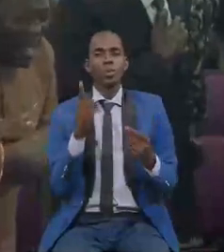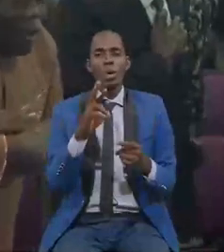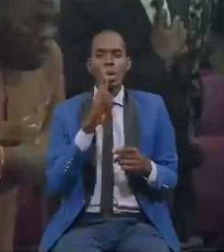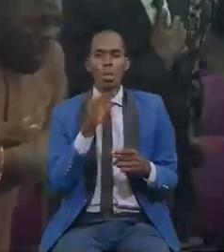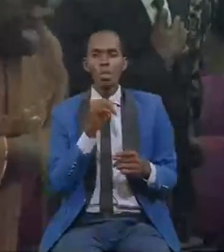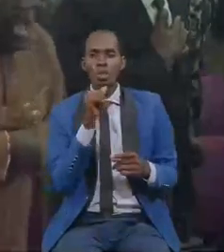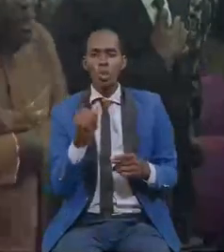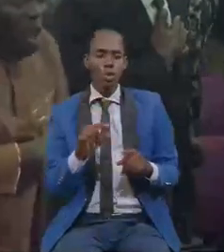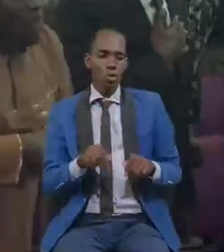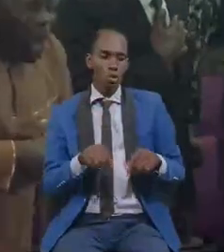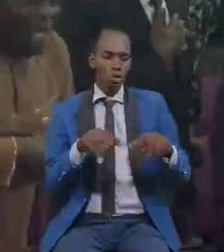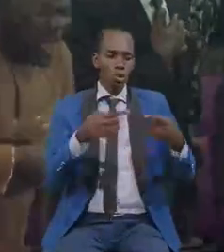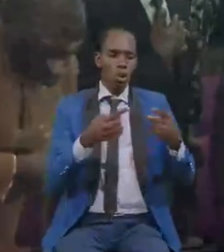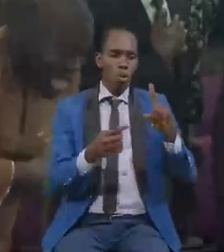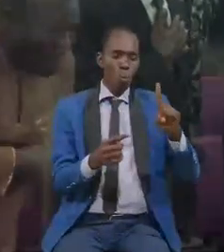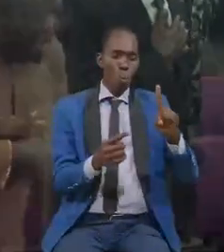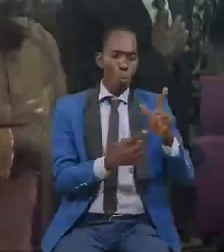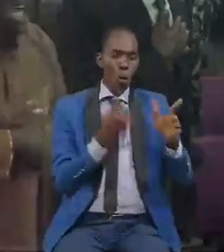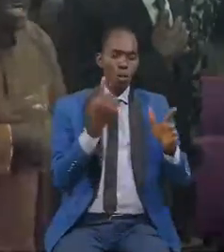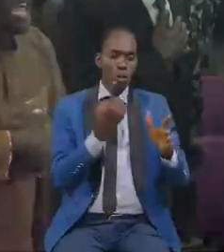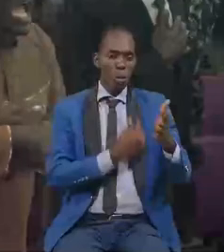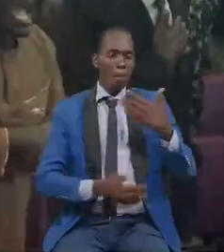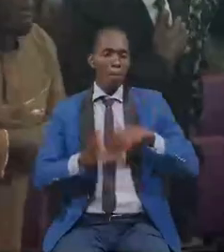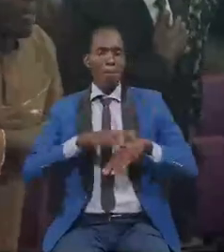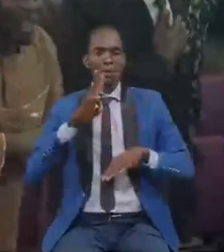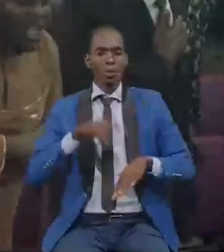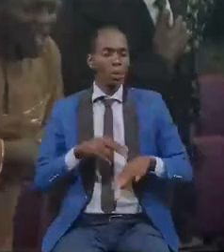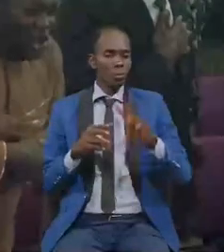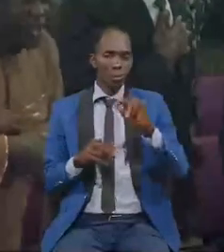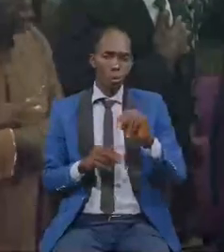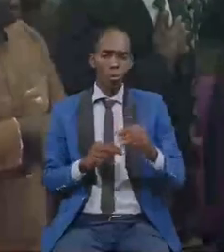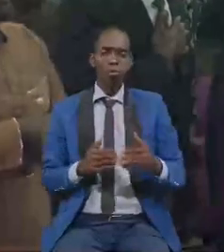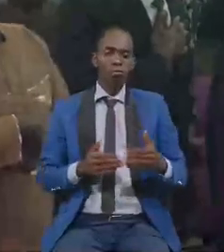Vous n'allez pas faire un pas en avant, deux pas en arrière,